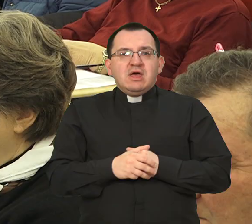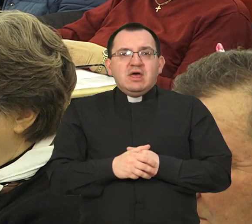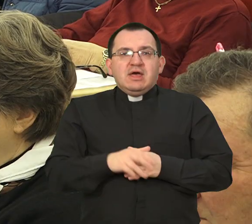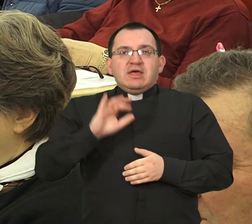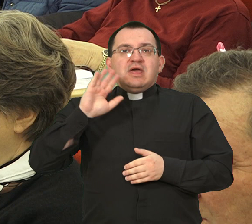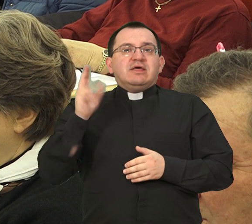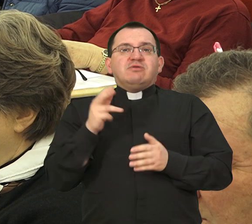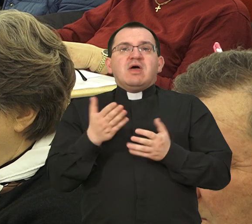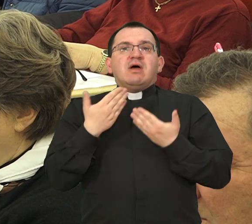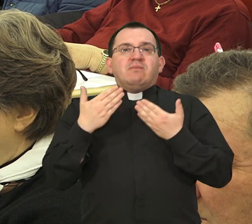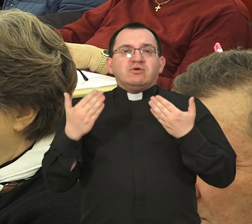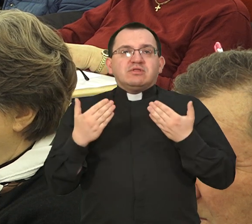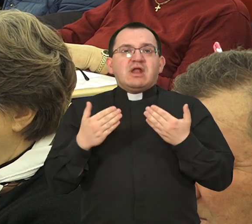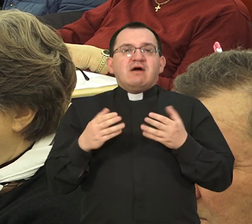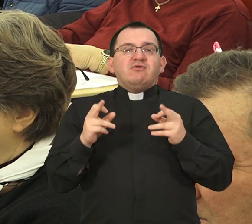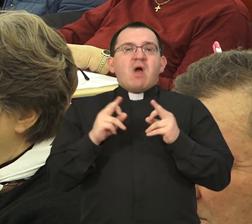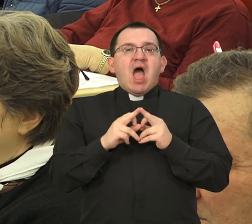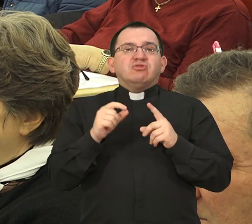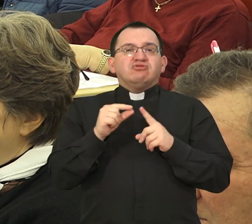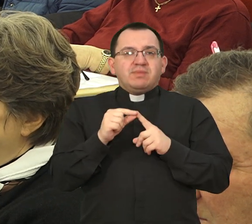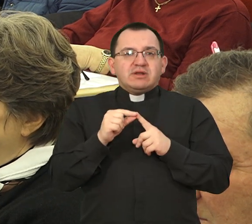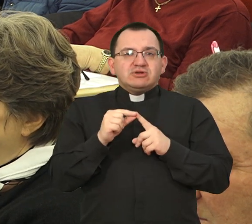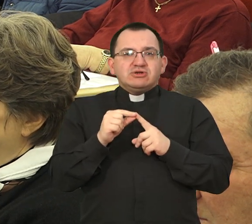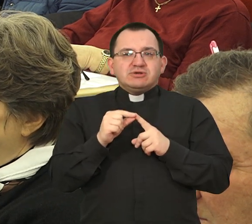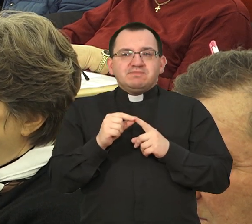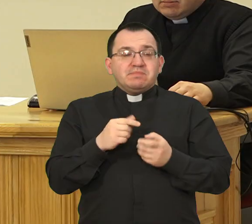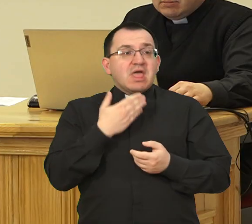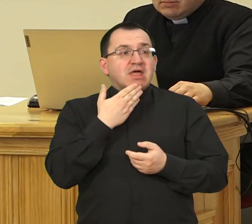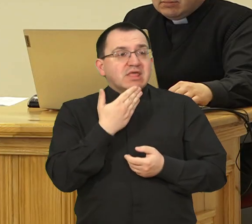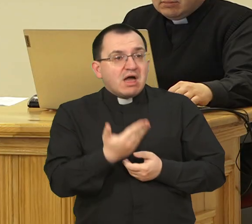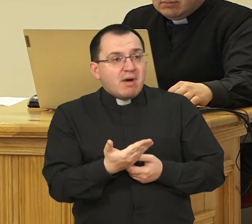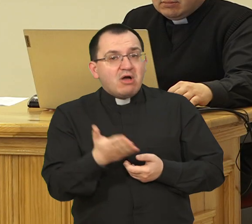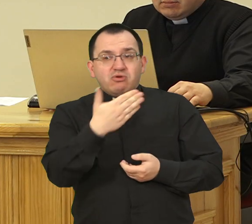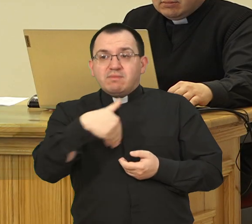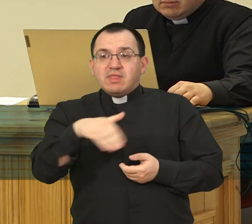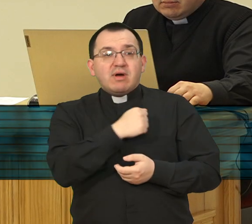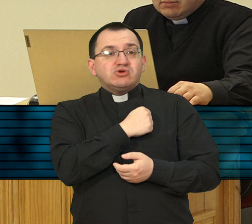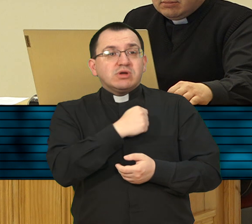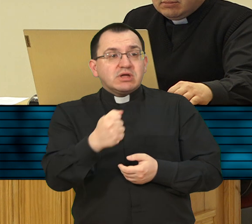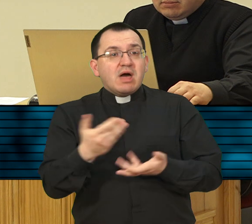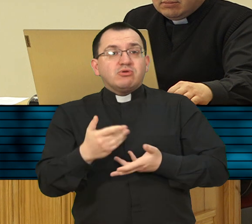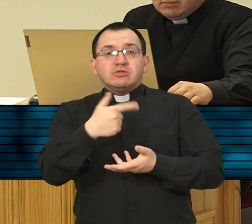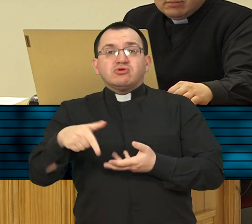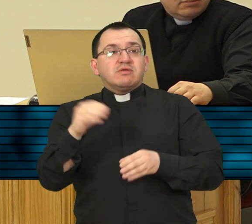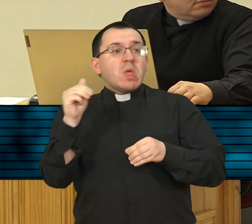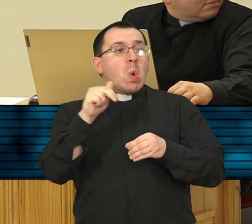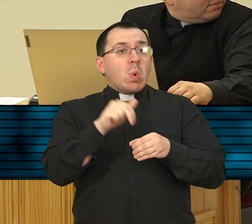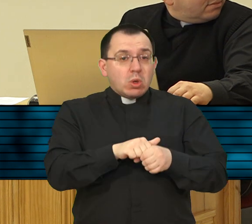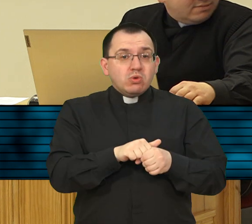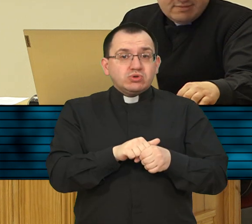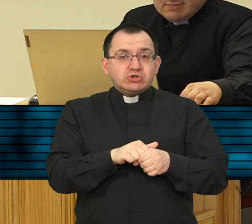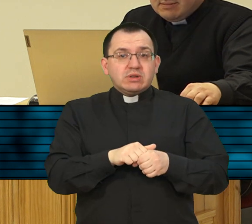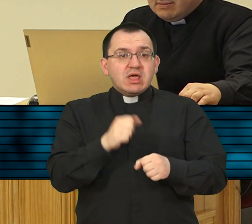pozdravio monsignor Perčić. I zahvaljujem na hrabrosti što ste se uključili